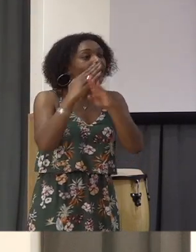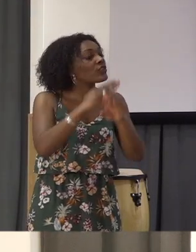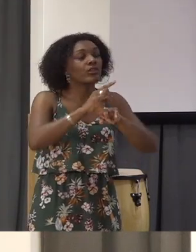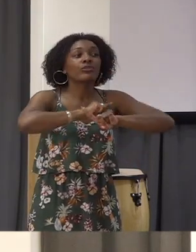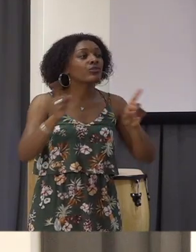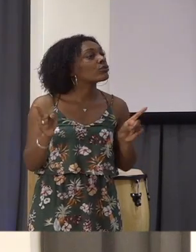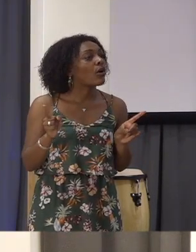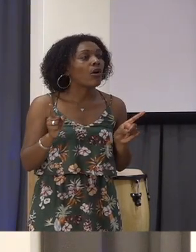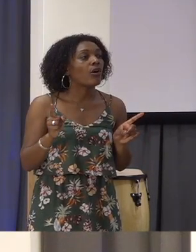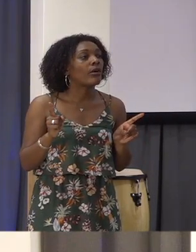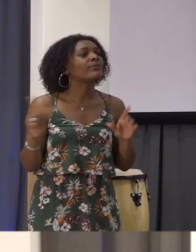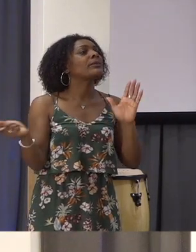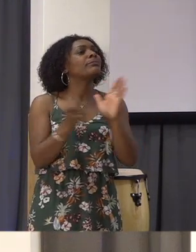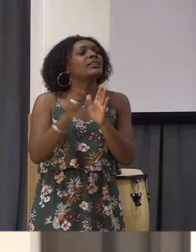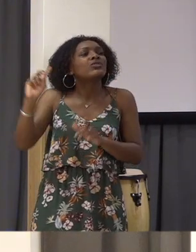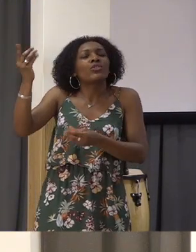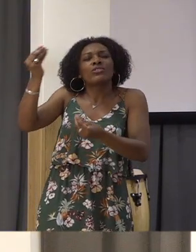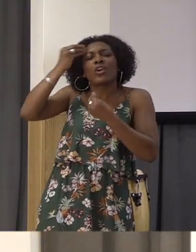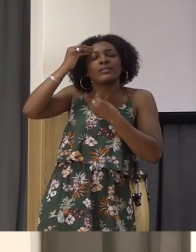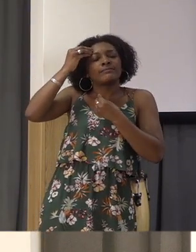Lorsque j'ai reçu cette pensée, je me suis dit,